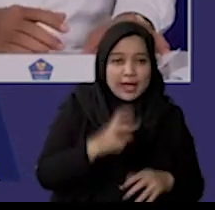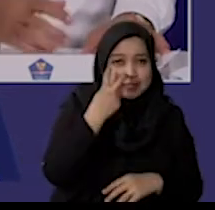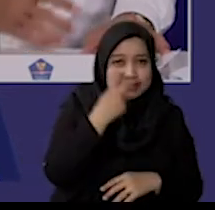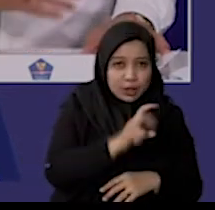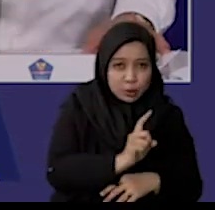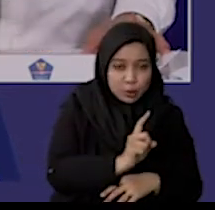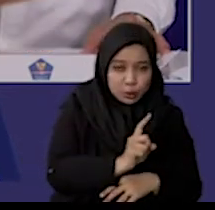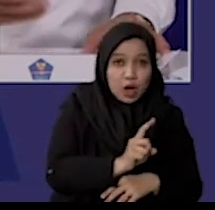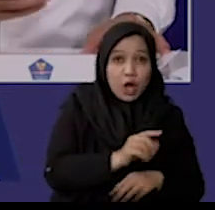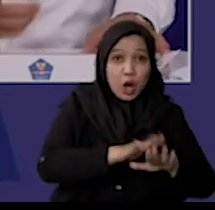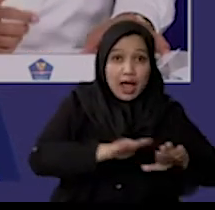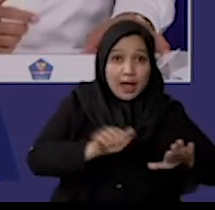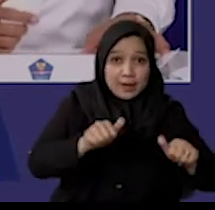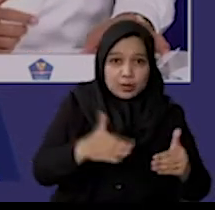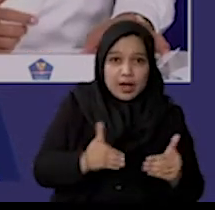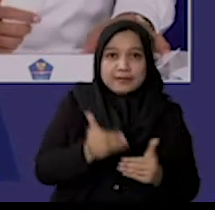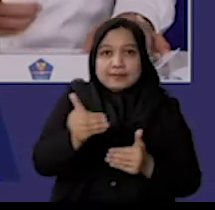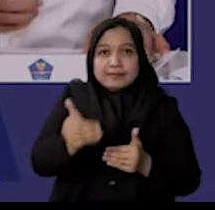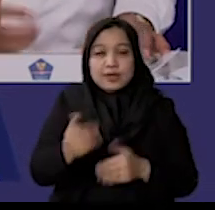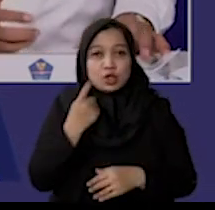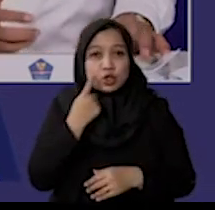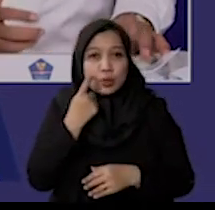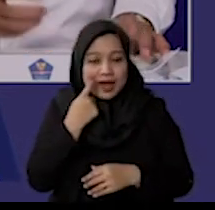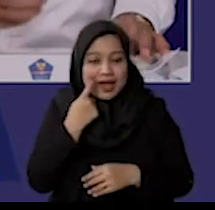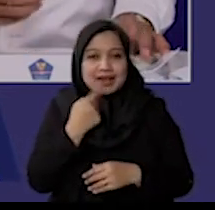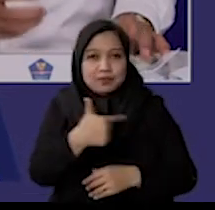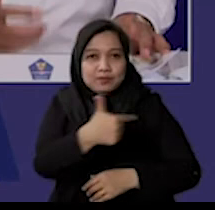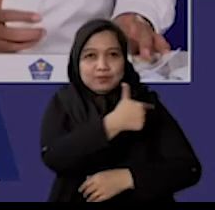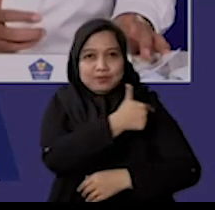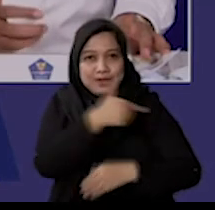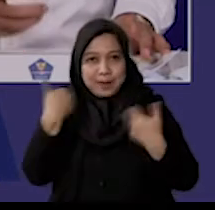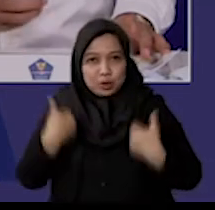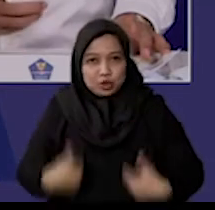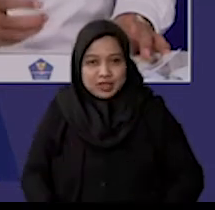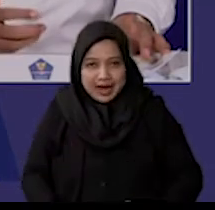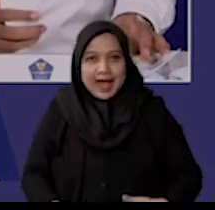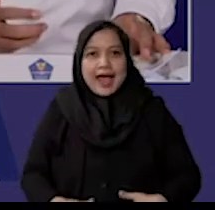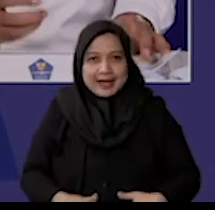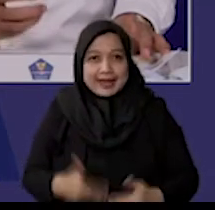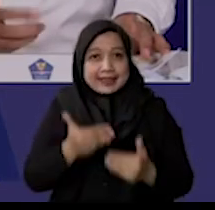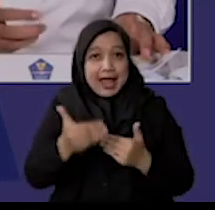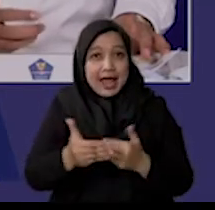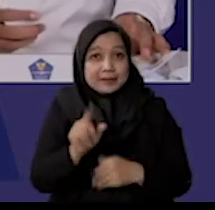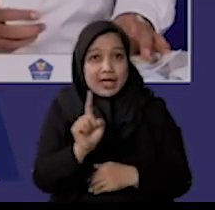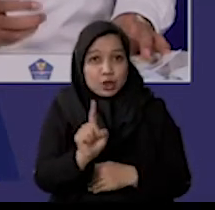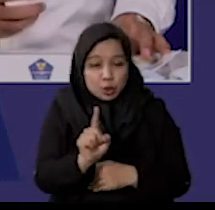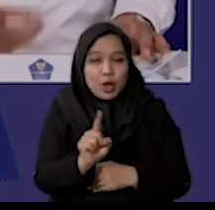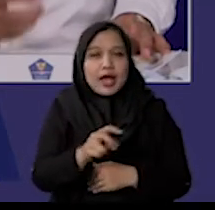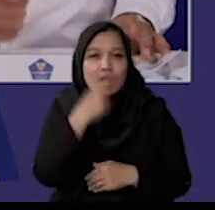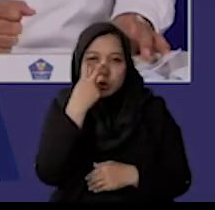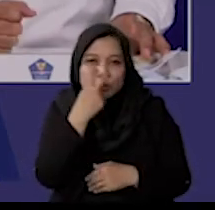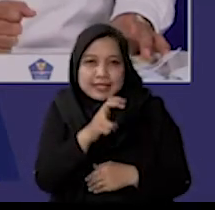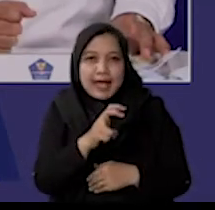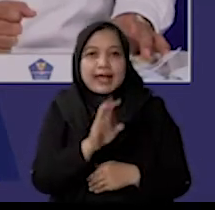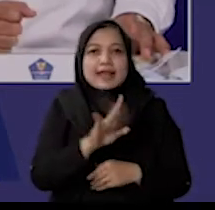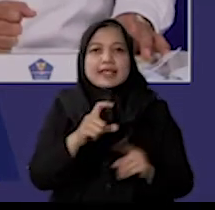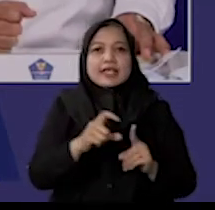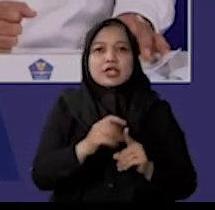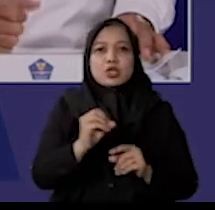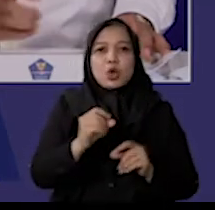manusia. Yang berikutnya lagi adalah uji klinis fase 1 juga memastikan keamanan dosis pada